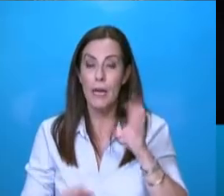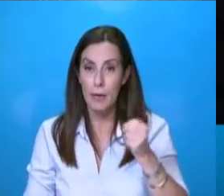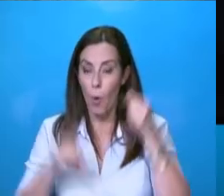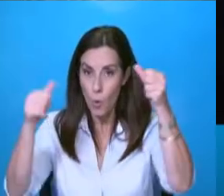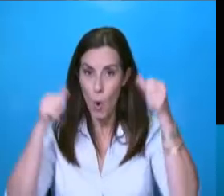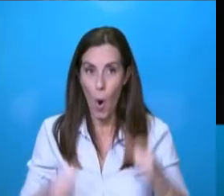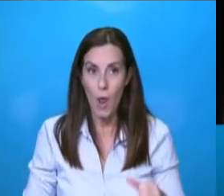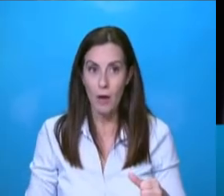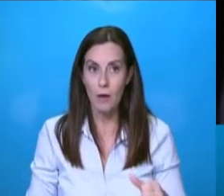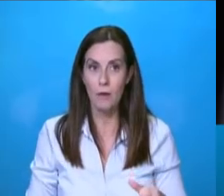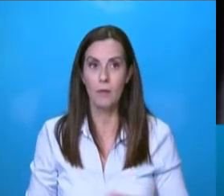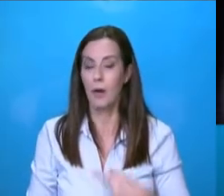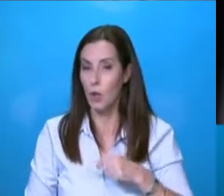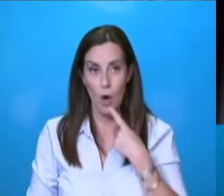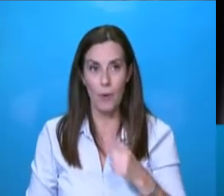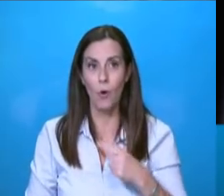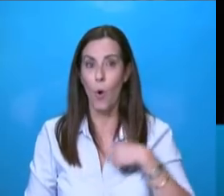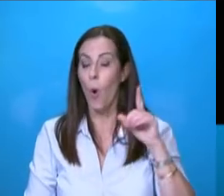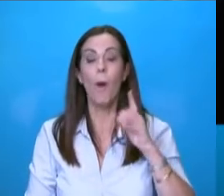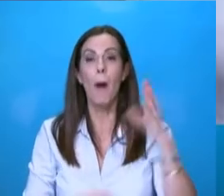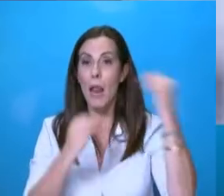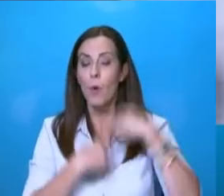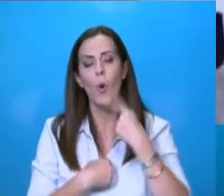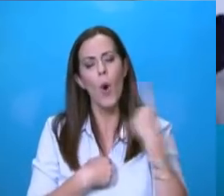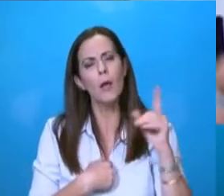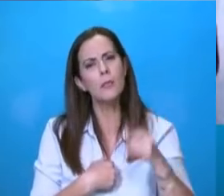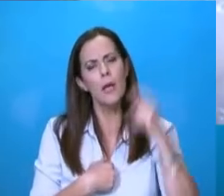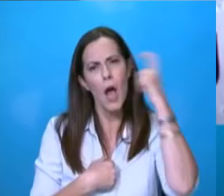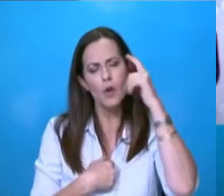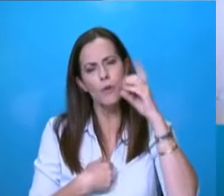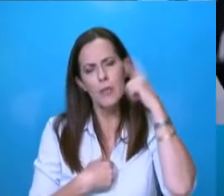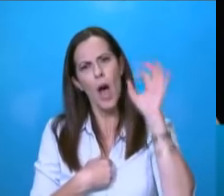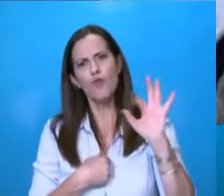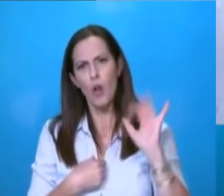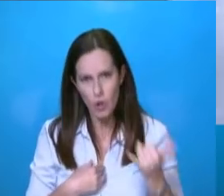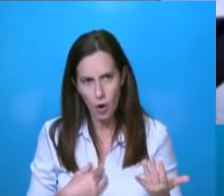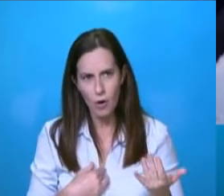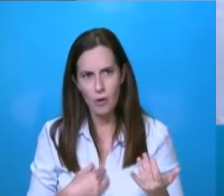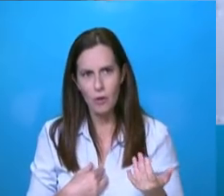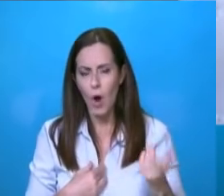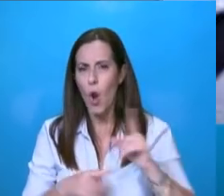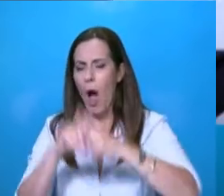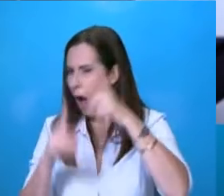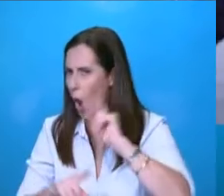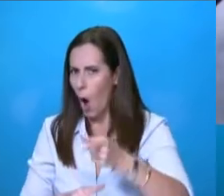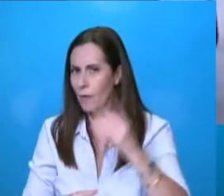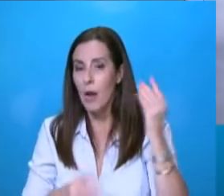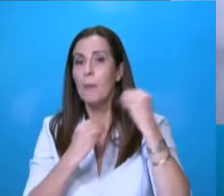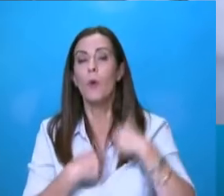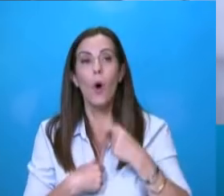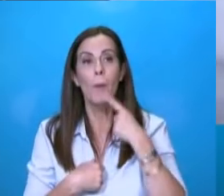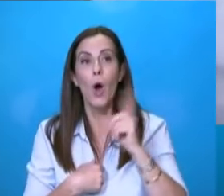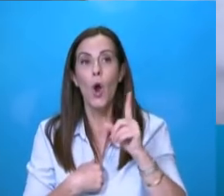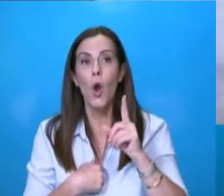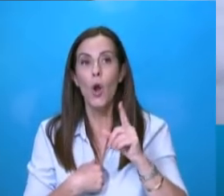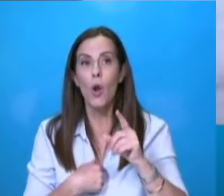בזה. אני לא אמרתי כזה דבר. אותי לימדו, כל אחד צריך לחשוב את דעתו, נכון? לא את מה שאחר חושב. נכון, כשאומרים לכם לא לעלות